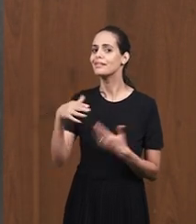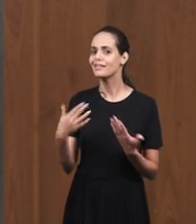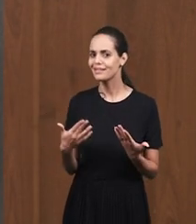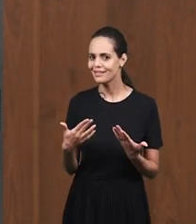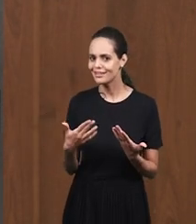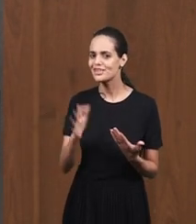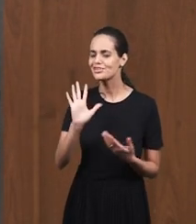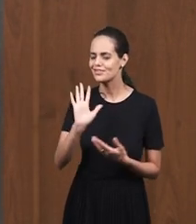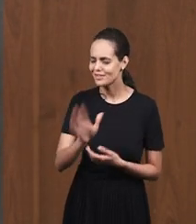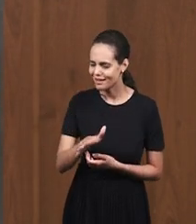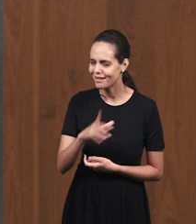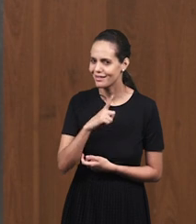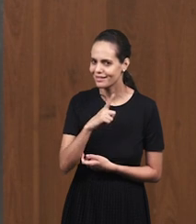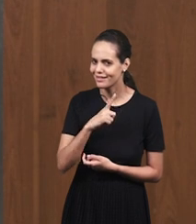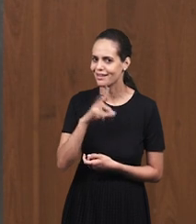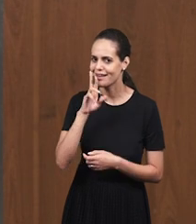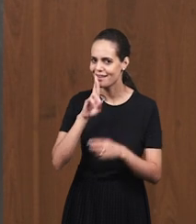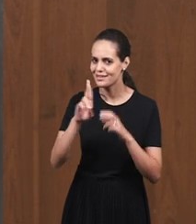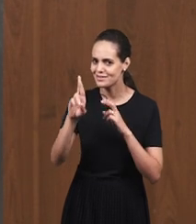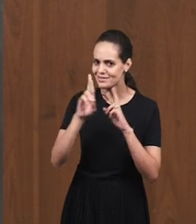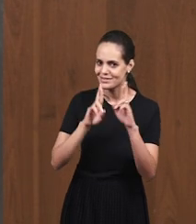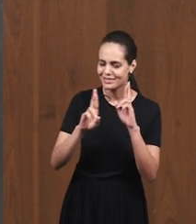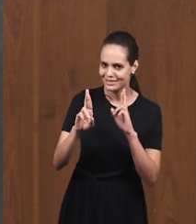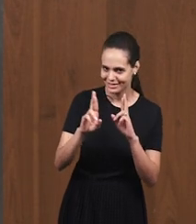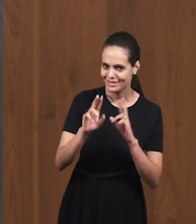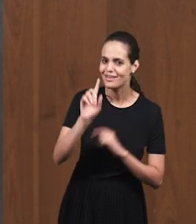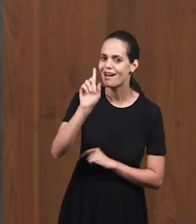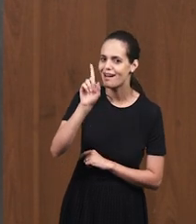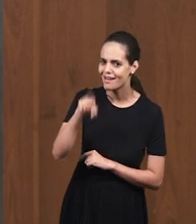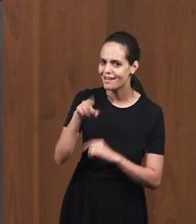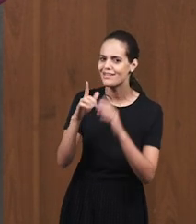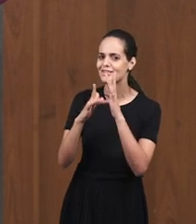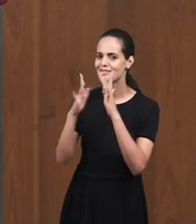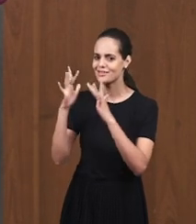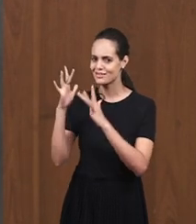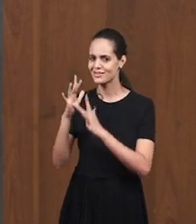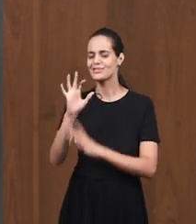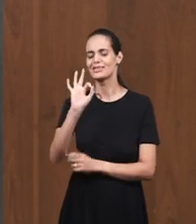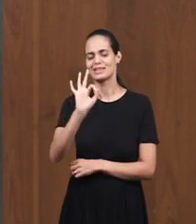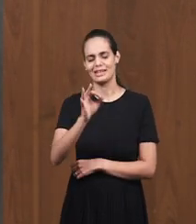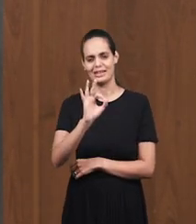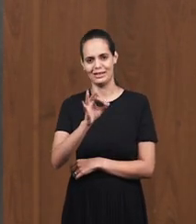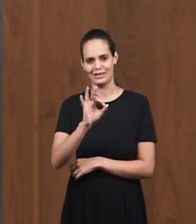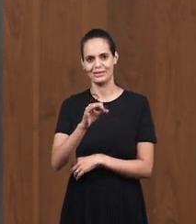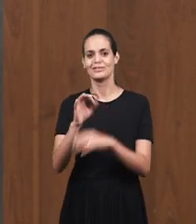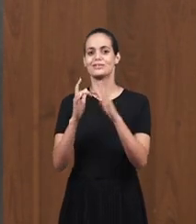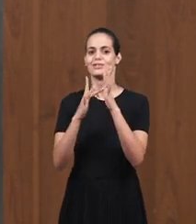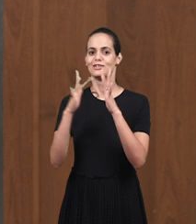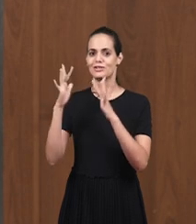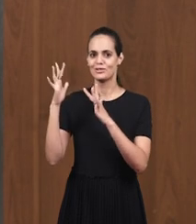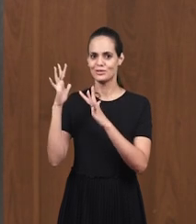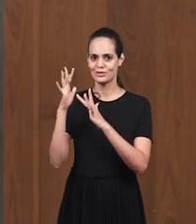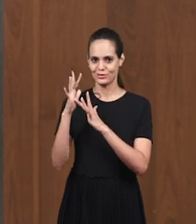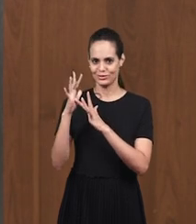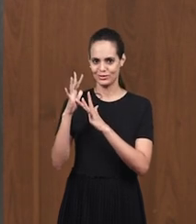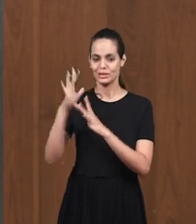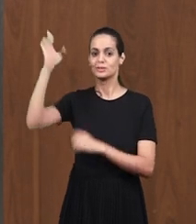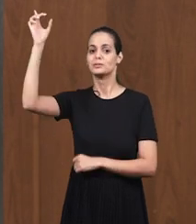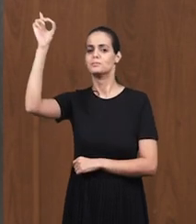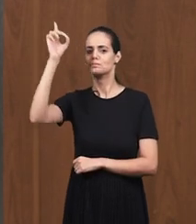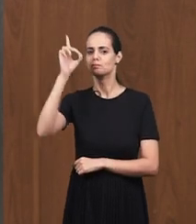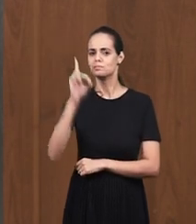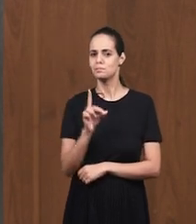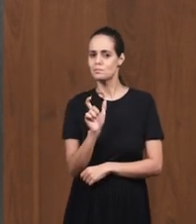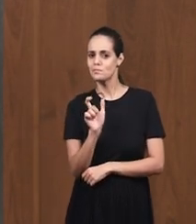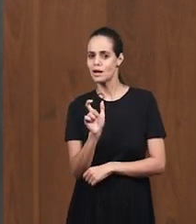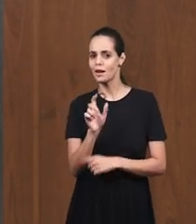celui-là? Beaucoup sont en train de répondre avec la maman et le papa, qui est Jésus, n'est-ce pas? Oui, c'est ça. Le Verbe